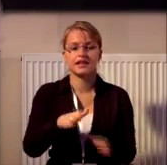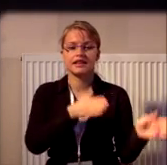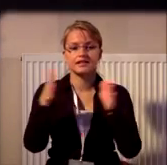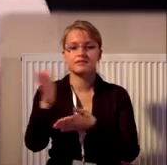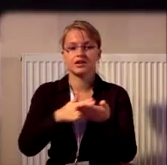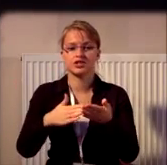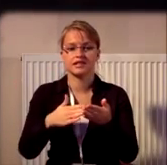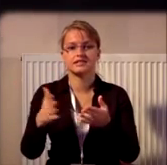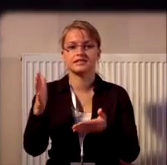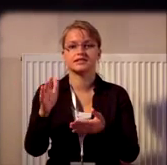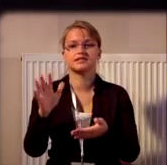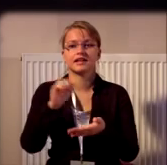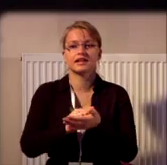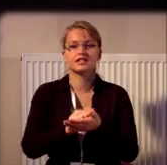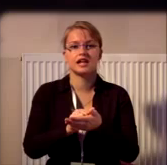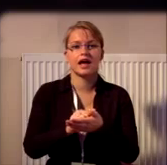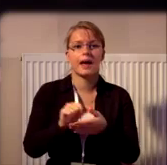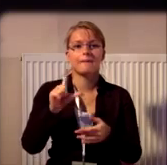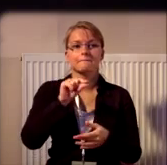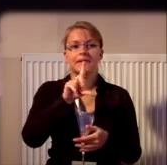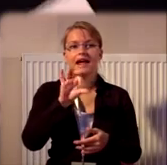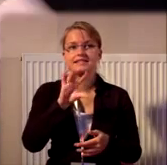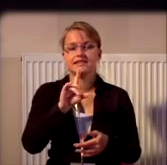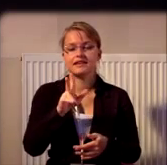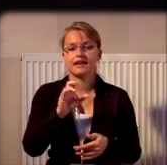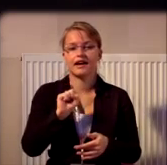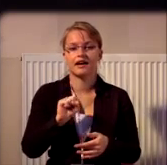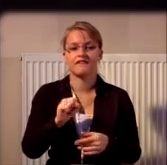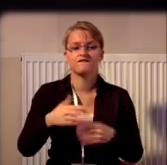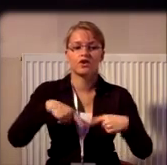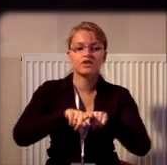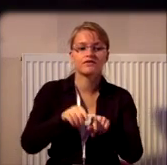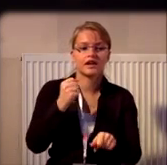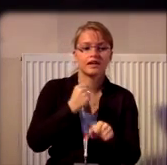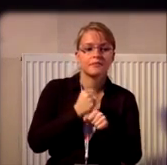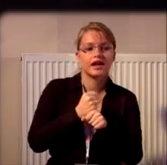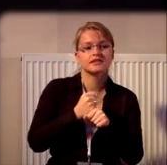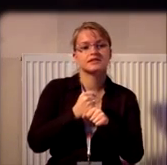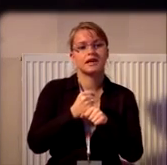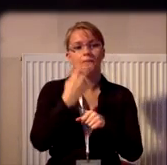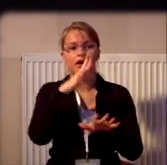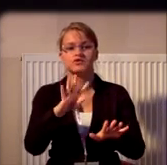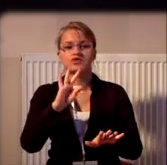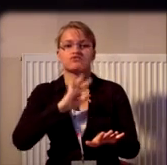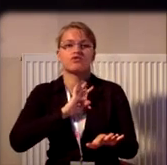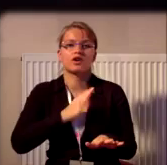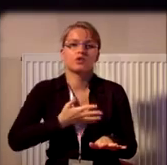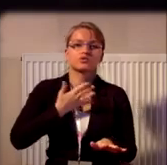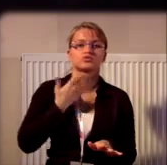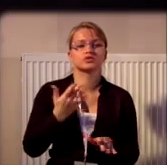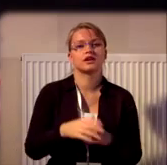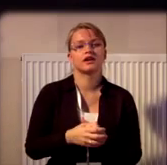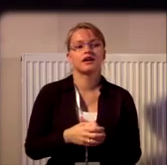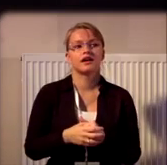Czyli razem we współpracy uczniowie słyszący i niesłyszący wykonywali pewne prace plastyczne, obrazujące ich stan emocjonalny, ale nie